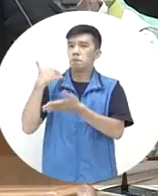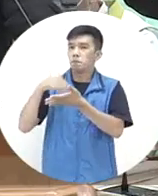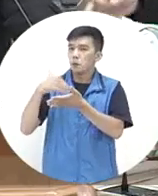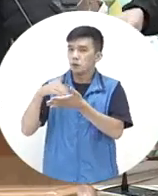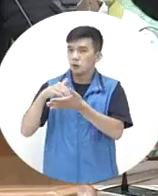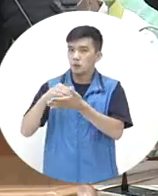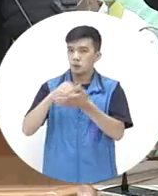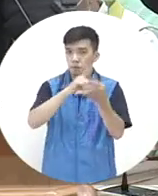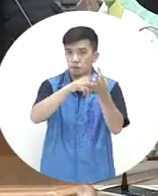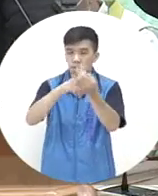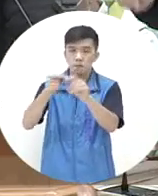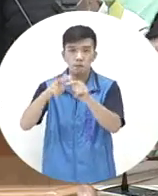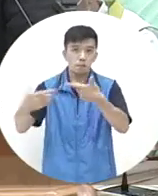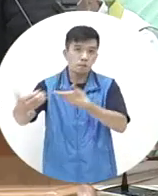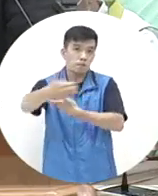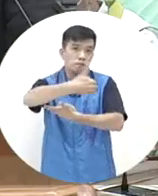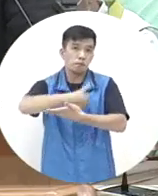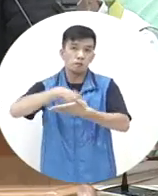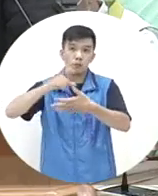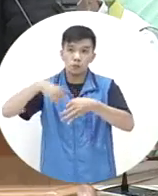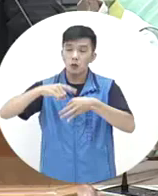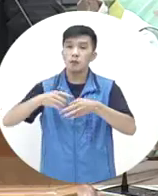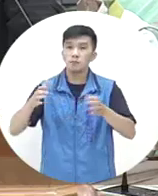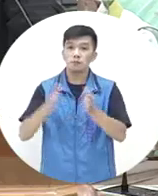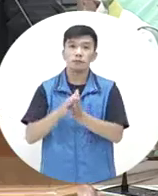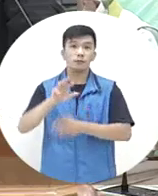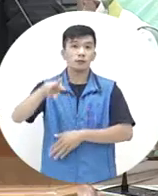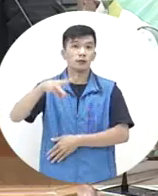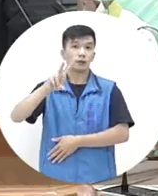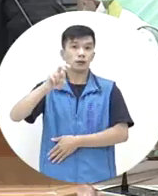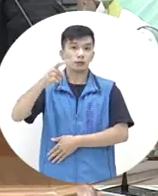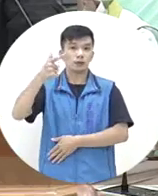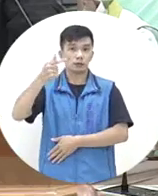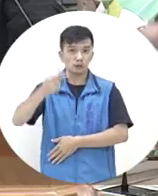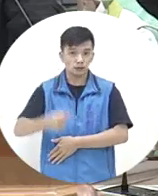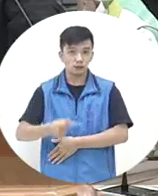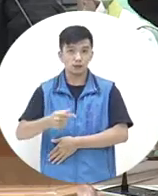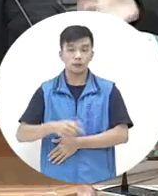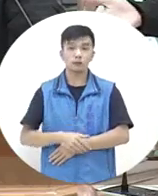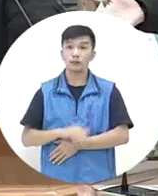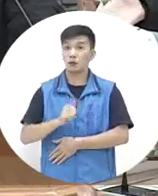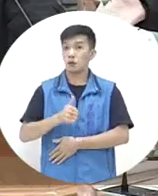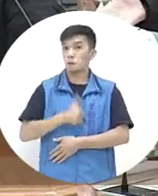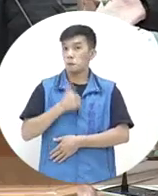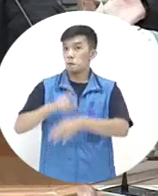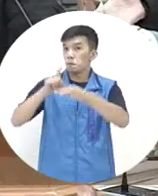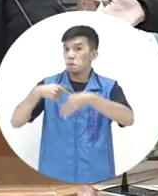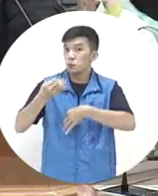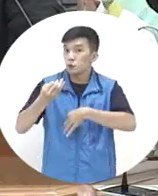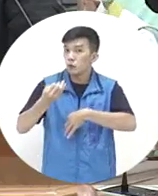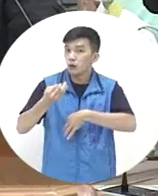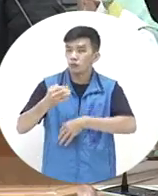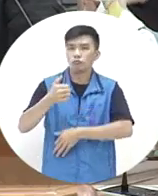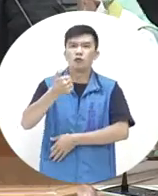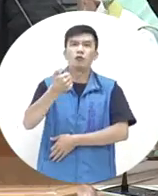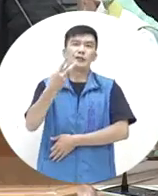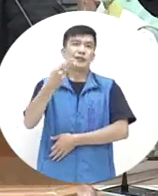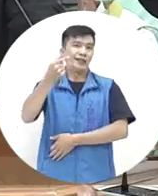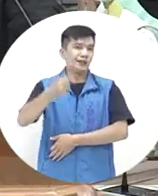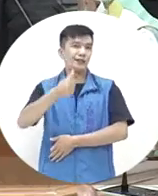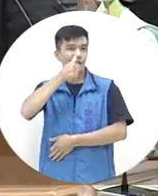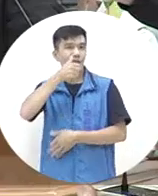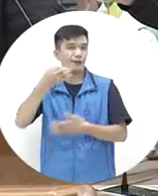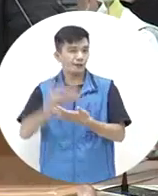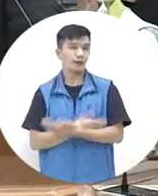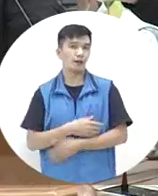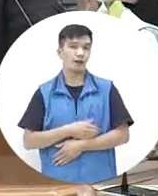入好、哦、应该有327亿，但是呢，具体实现呢只有52亿，好、哦，高达